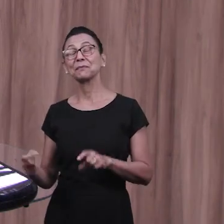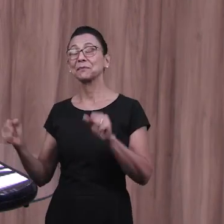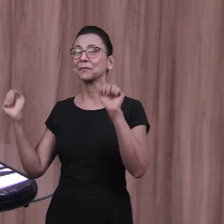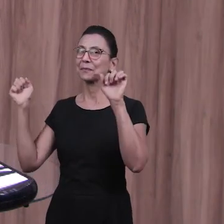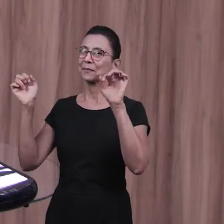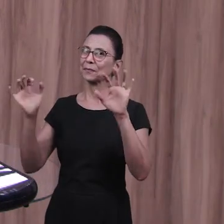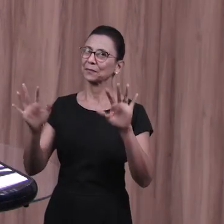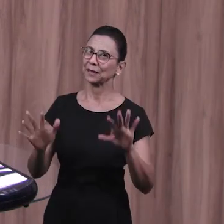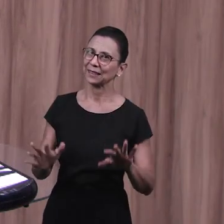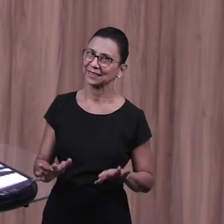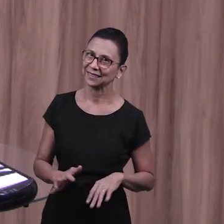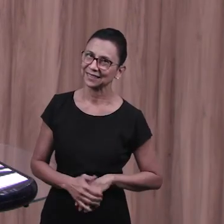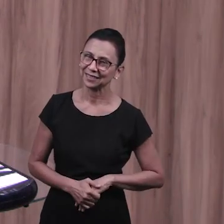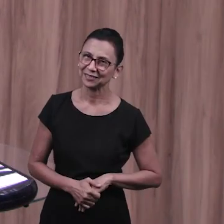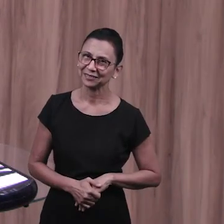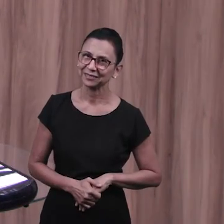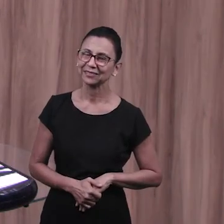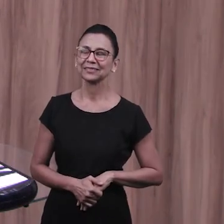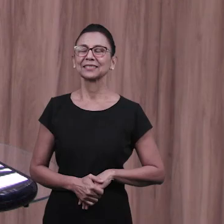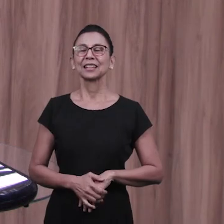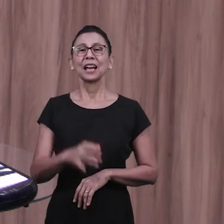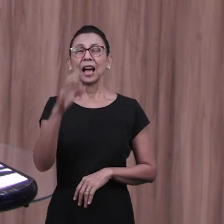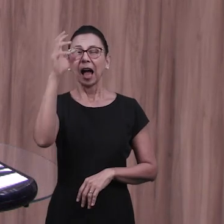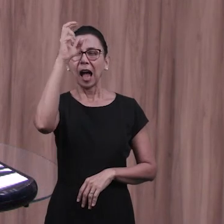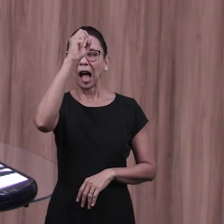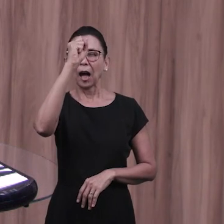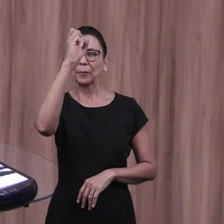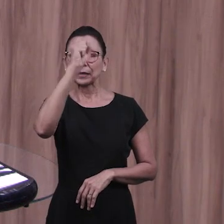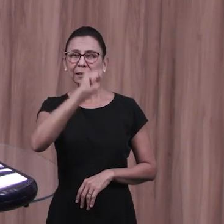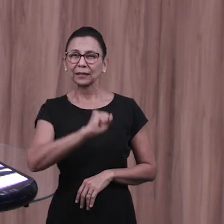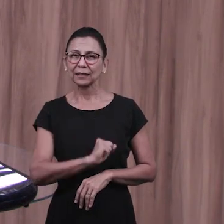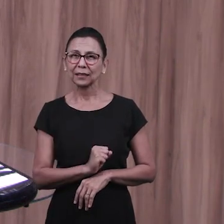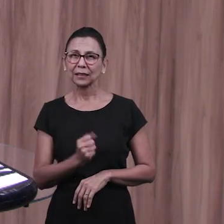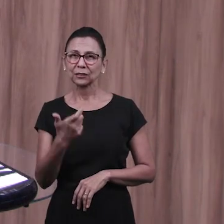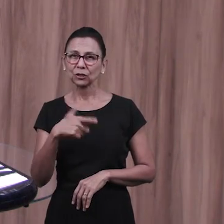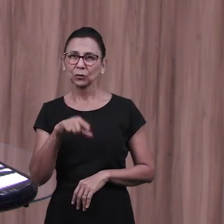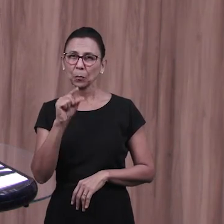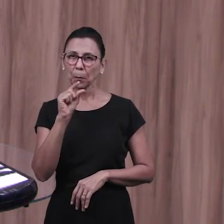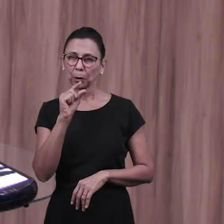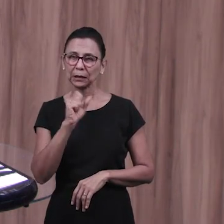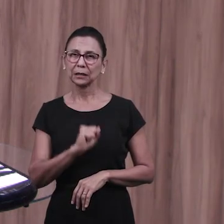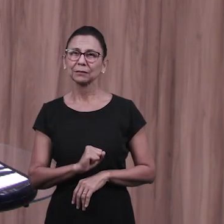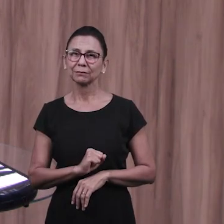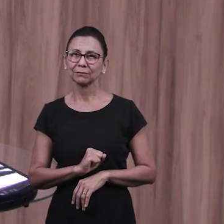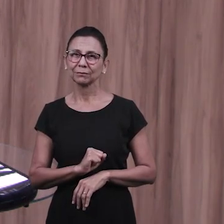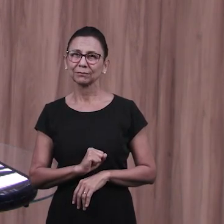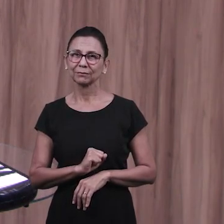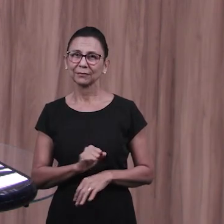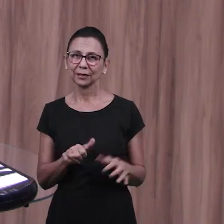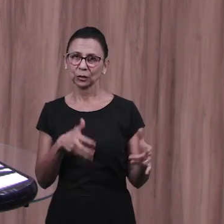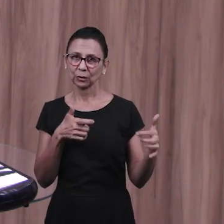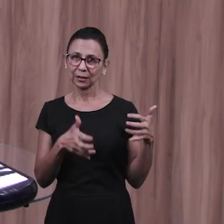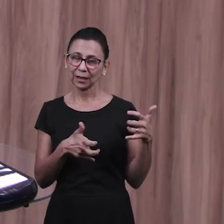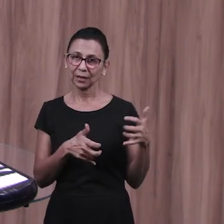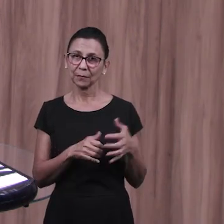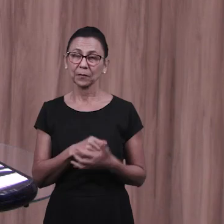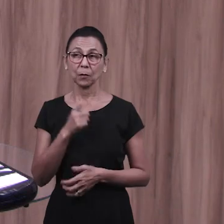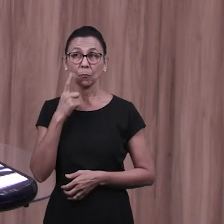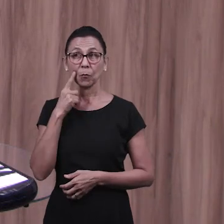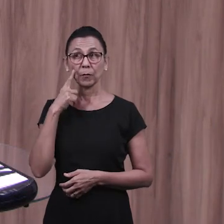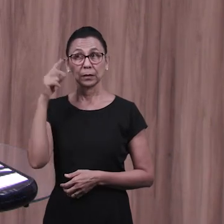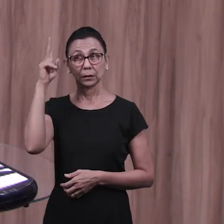Quelle bénédiction! Nous allons apprendre encore plus à être un bon musicien du Seigneur. Nous allons à